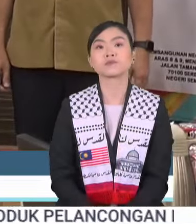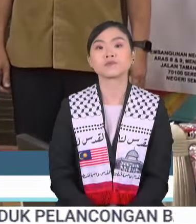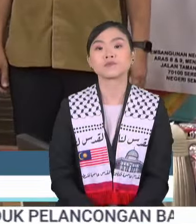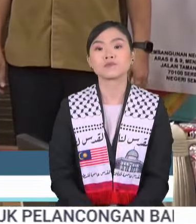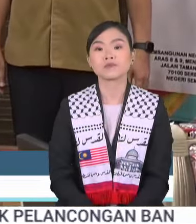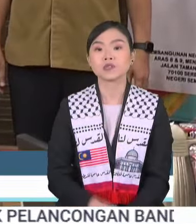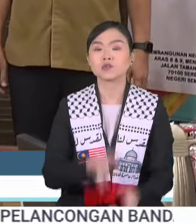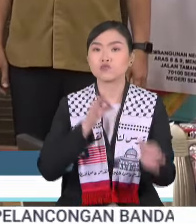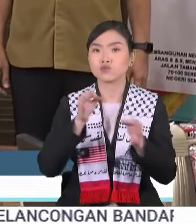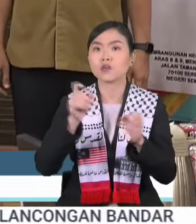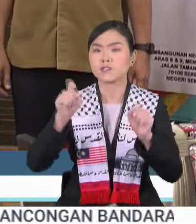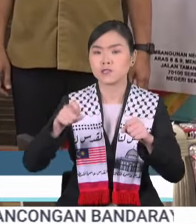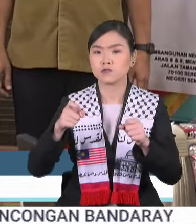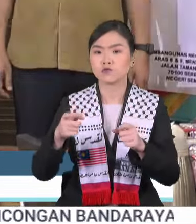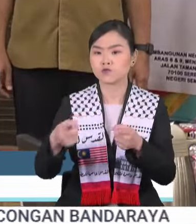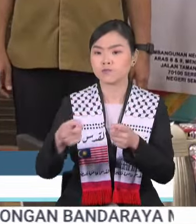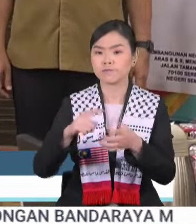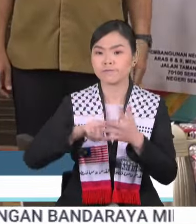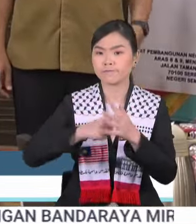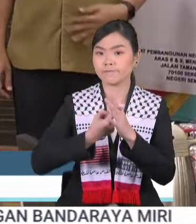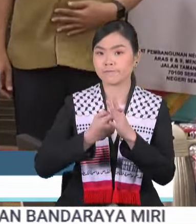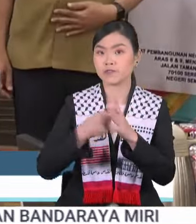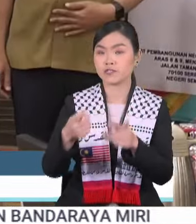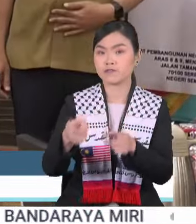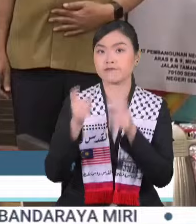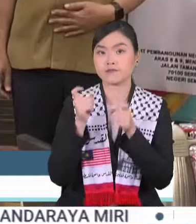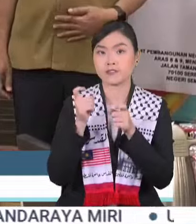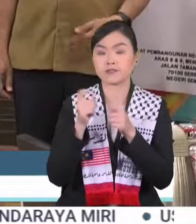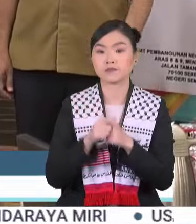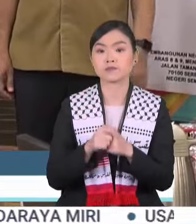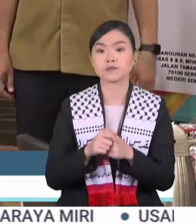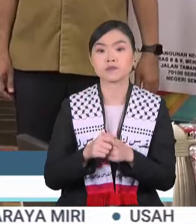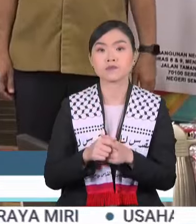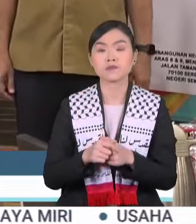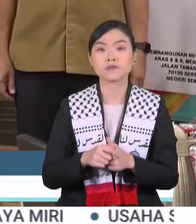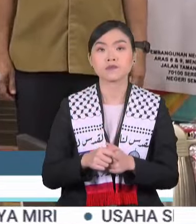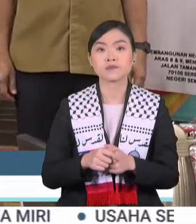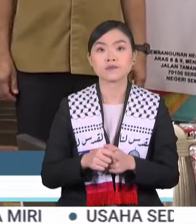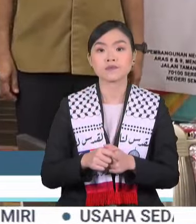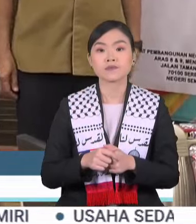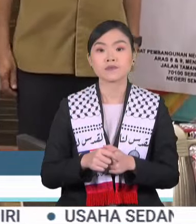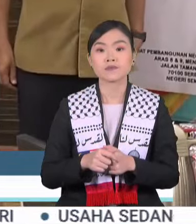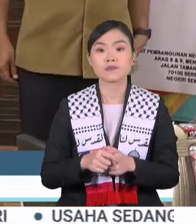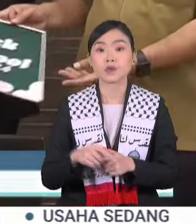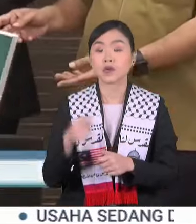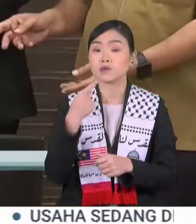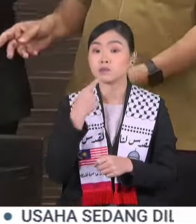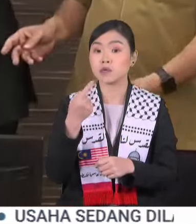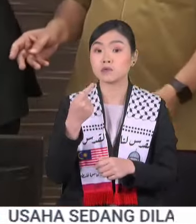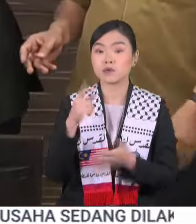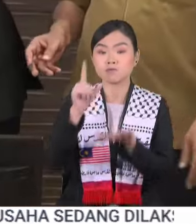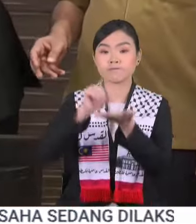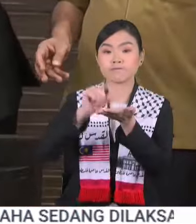Jelasnya, ia perlu dilaksanakan dengan segera di dalam tempoh RM ke-12 yang bakal berakhir tahun hadapan. Beliau berkata demikian dalam